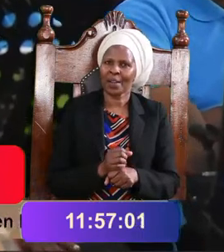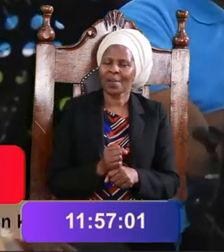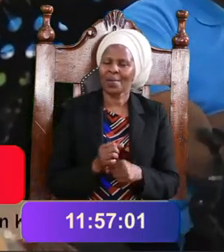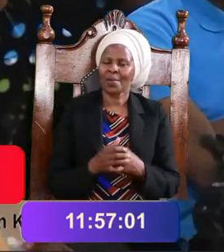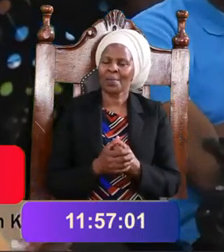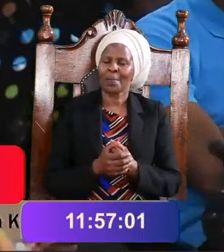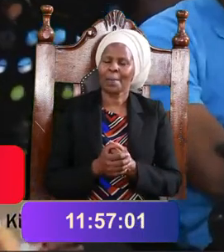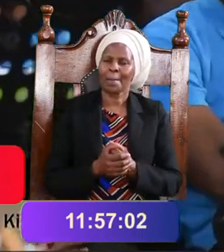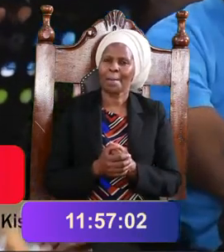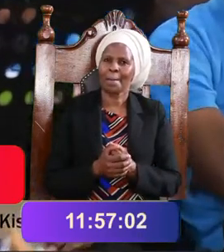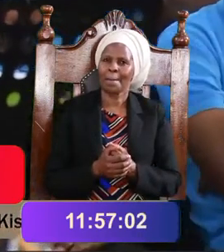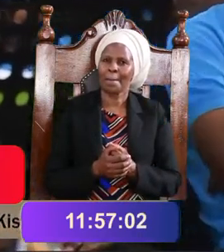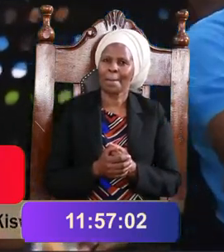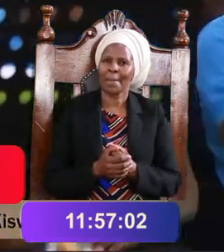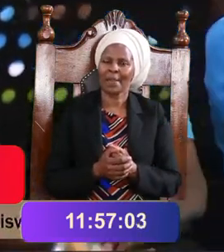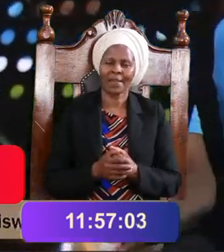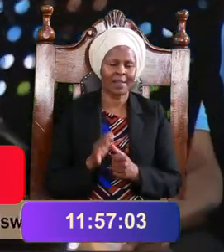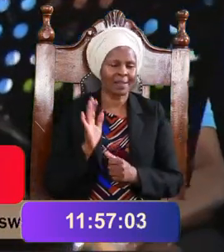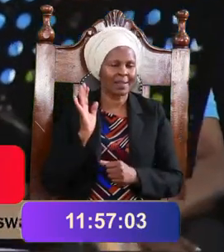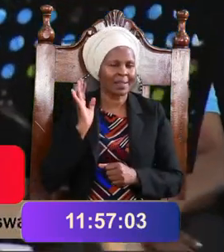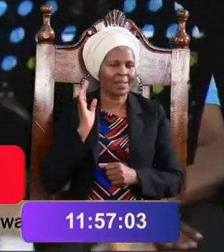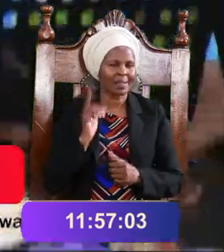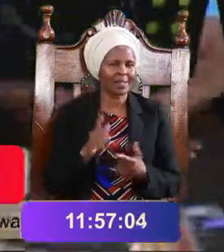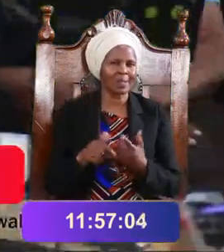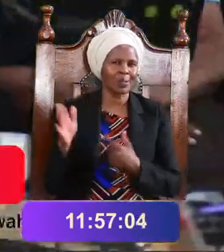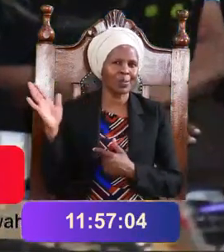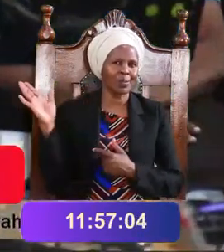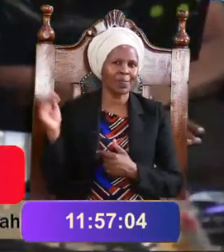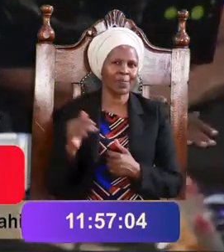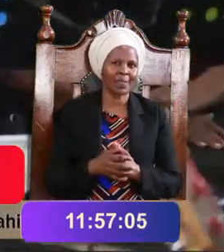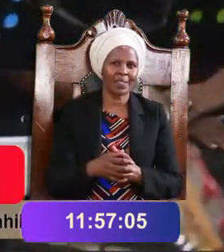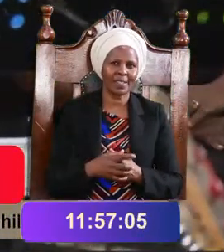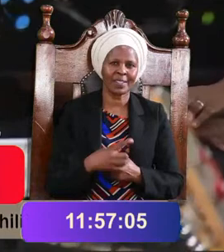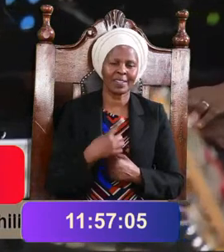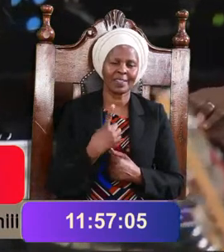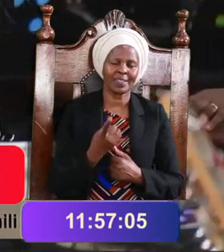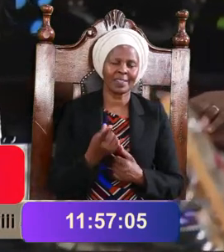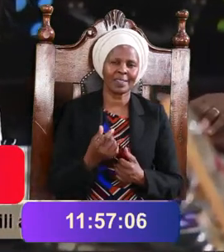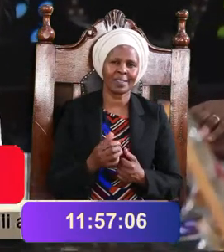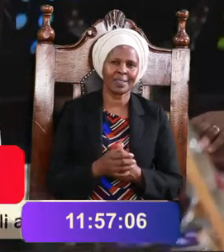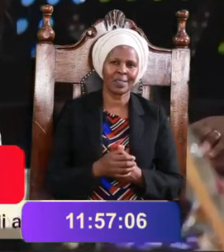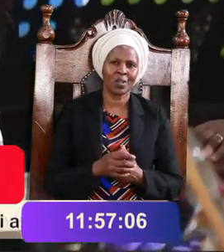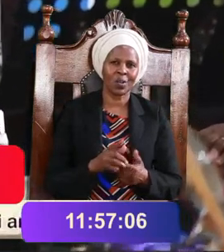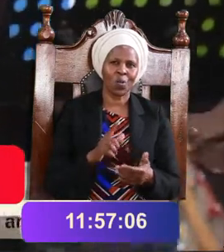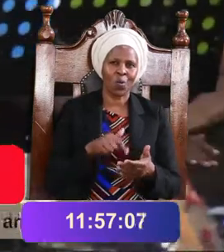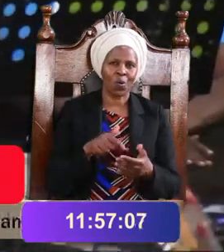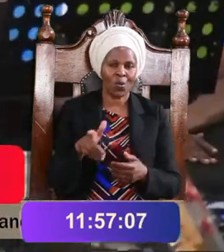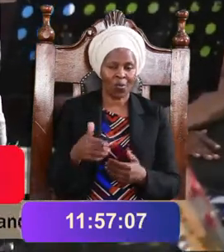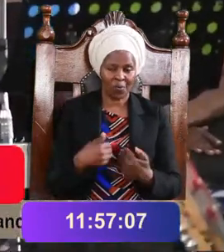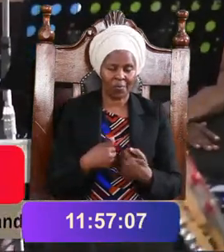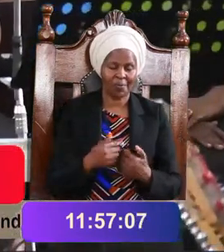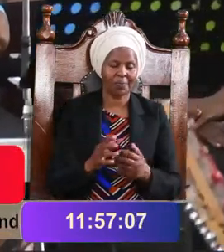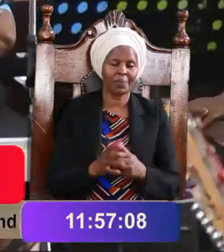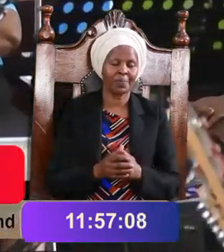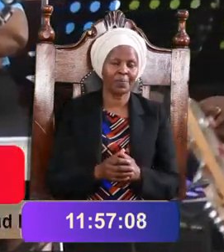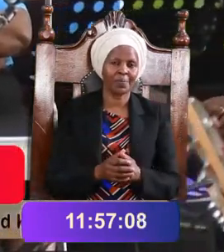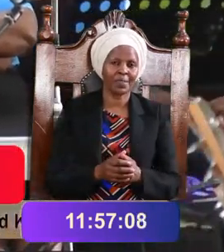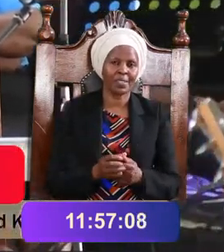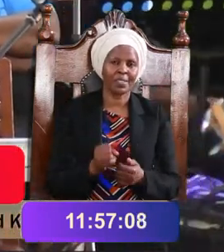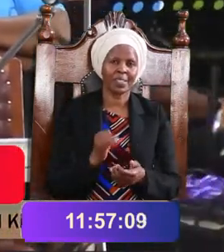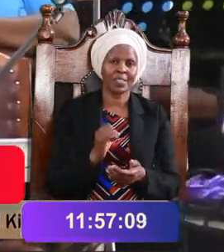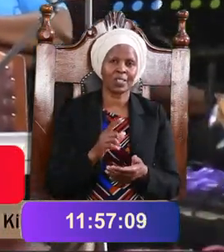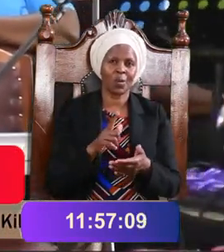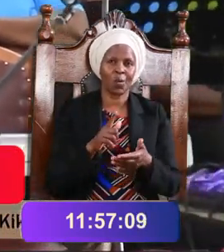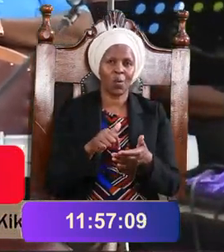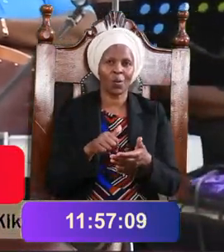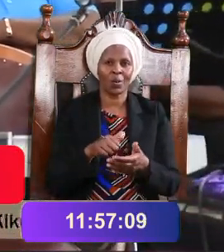break. Akatusikiza. Akatuambia, what you are having is what